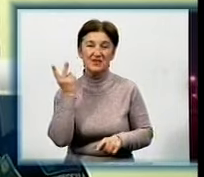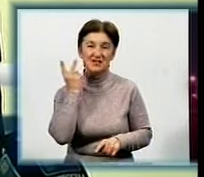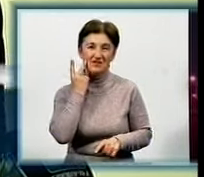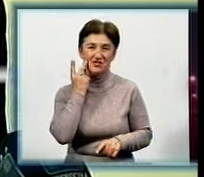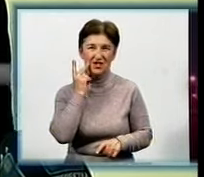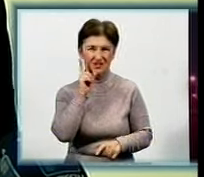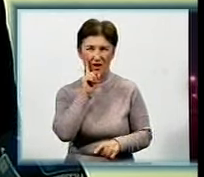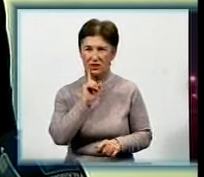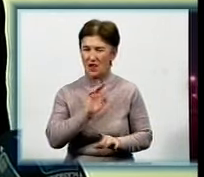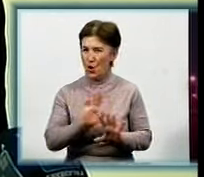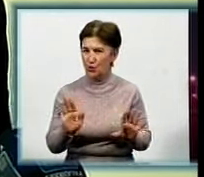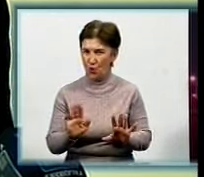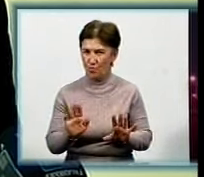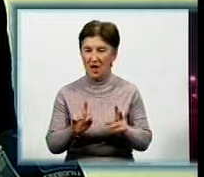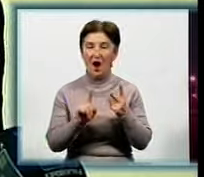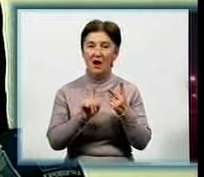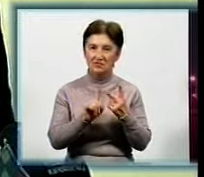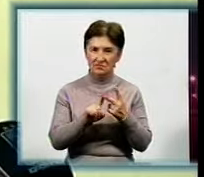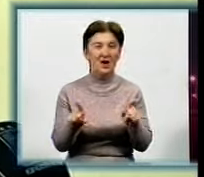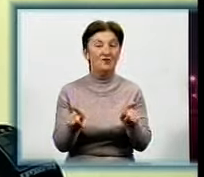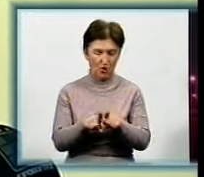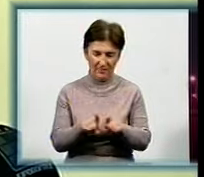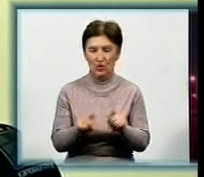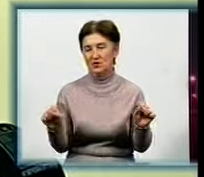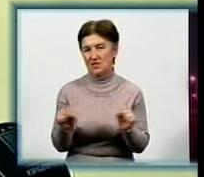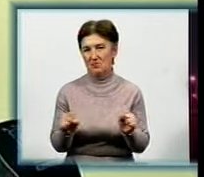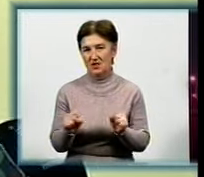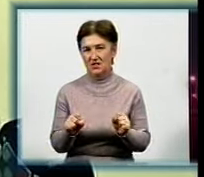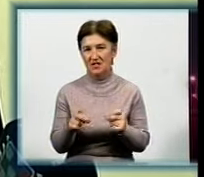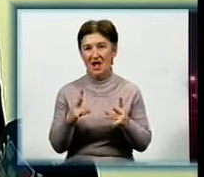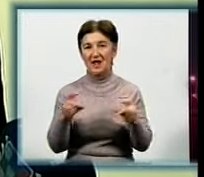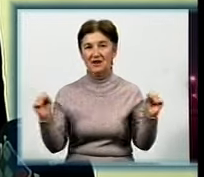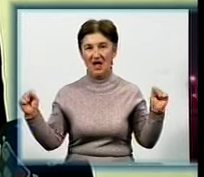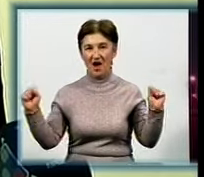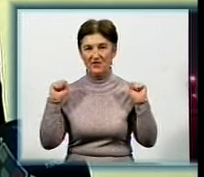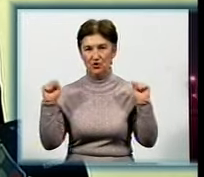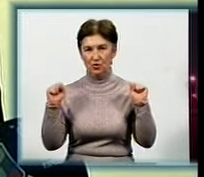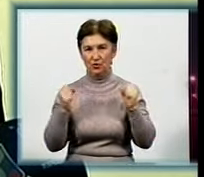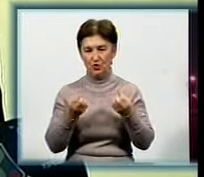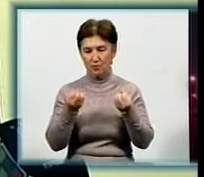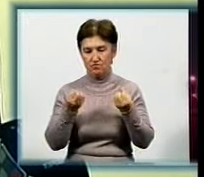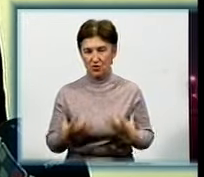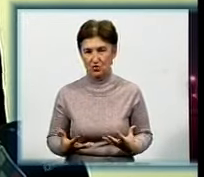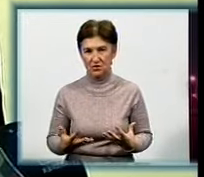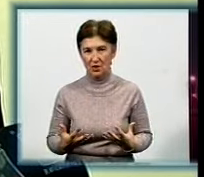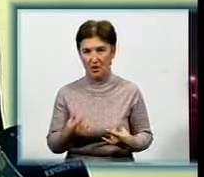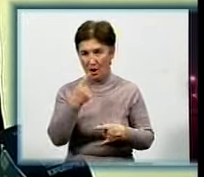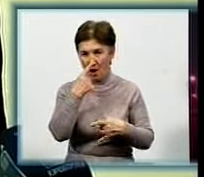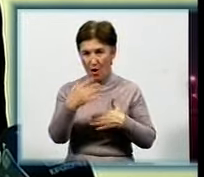невдобно і по-друге все одно ми замерзаємо на фізкультуру ми одягаємось просто під спортивну курточку Ми